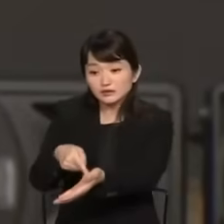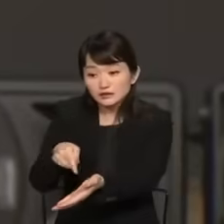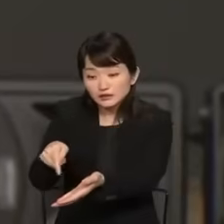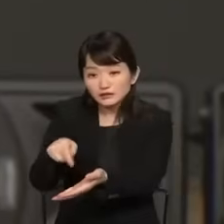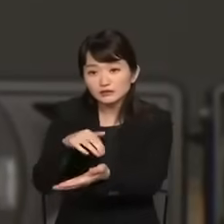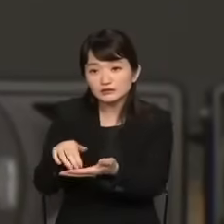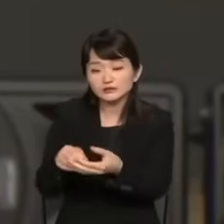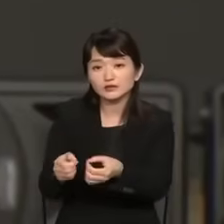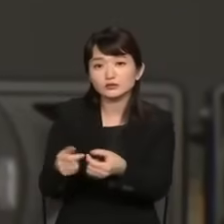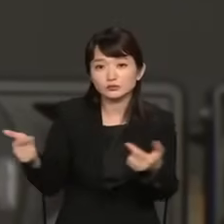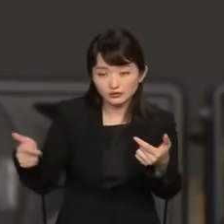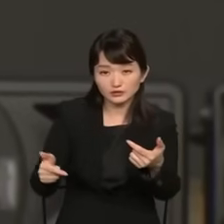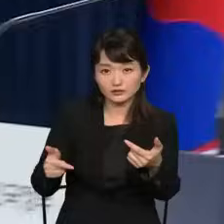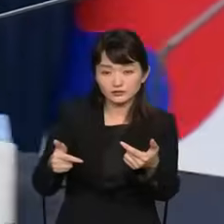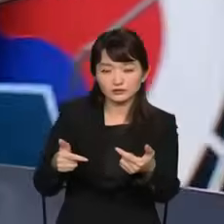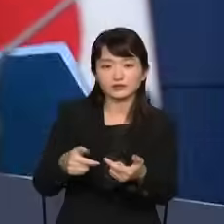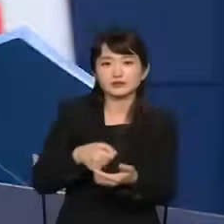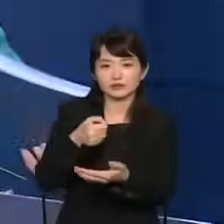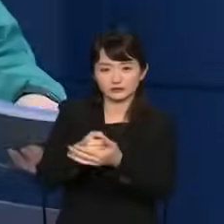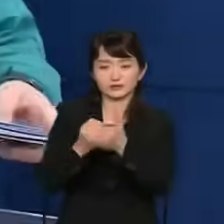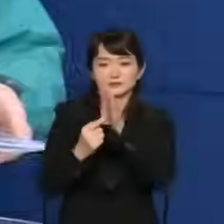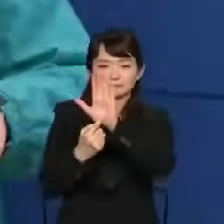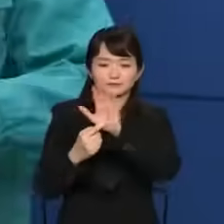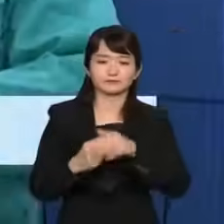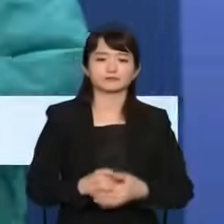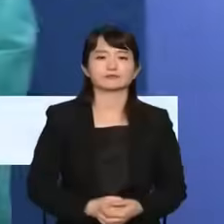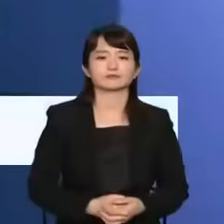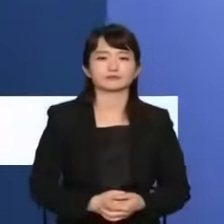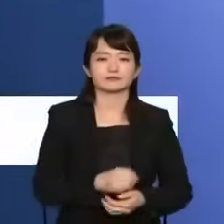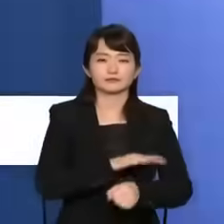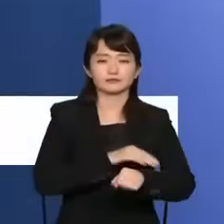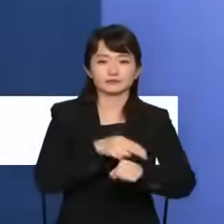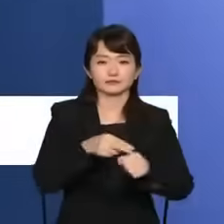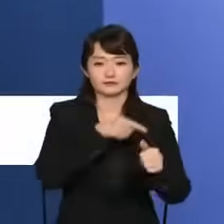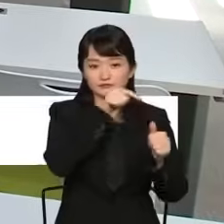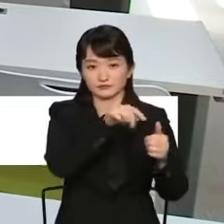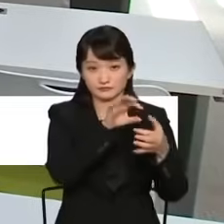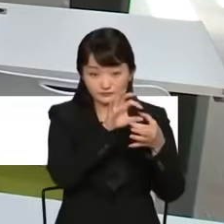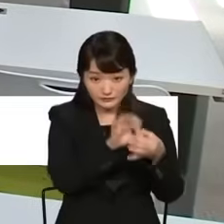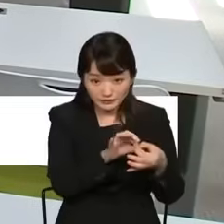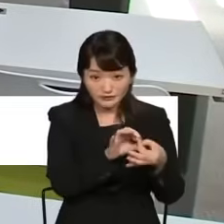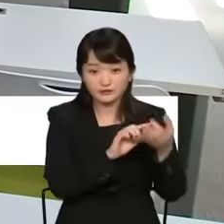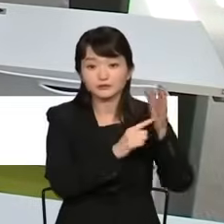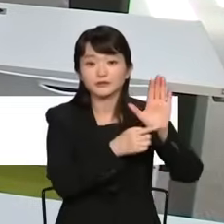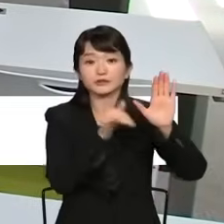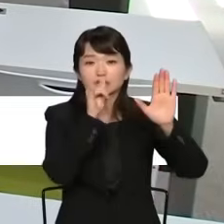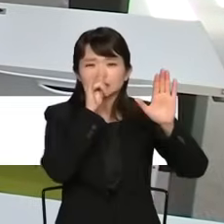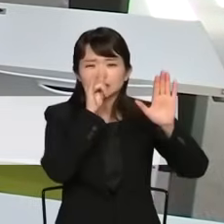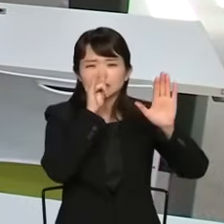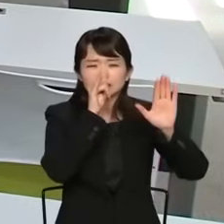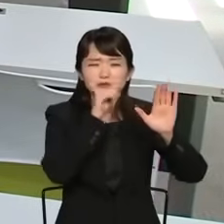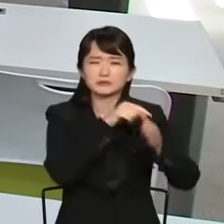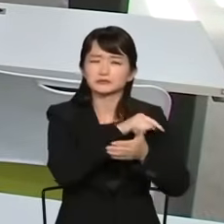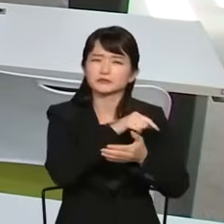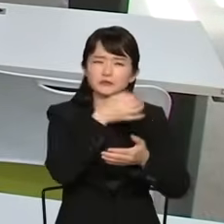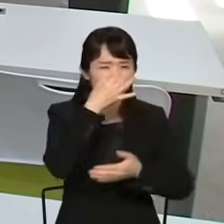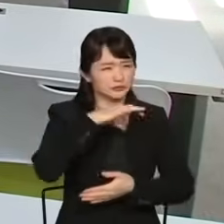증원을 확정해 발표했습니다. 그리고 전공의 명령과 관련된 당근을 꺼내들었지만 역효과만